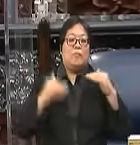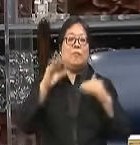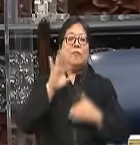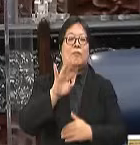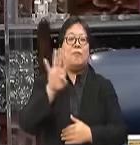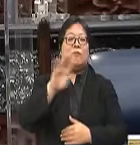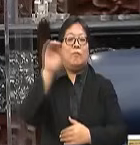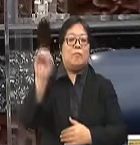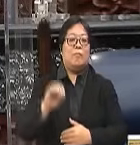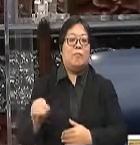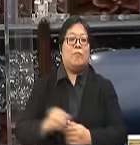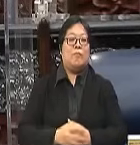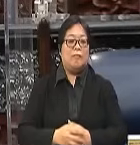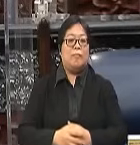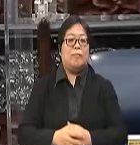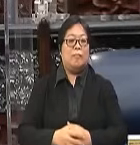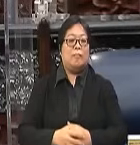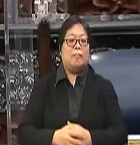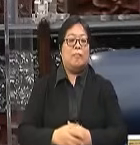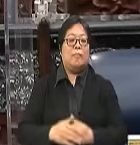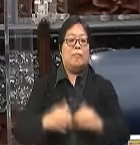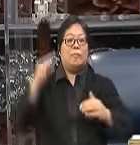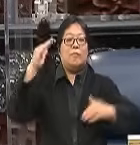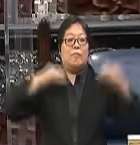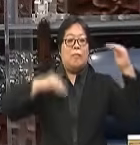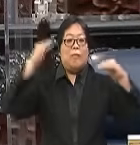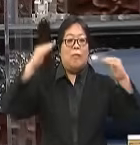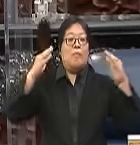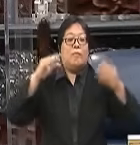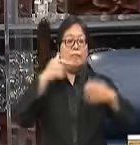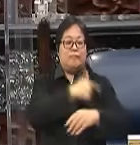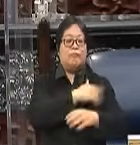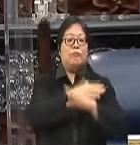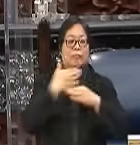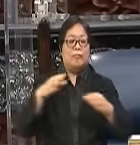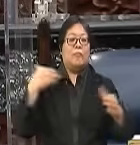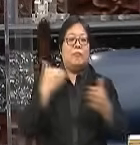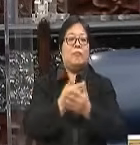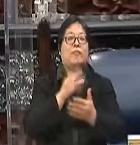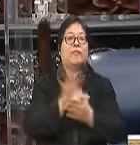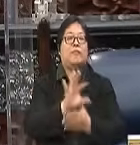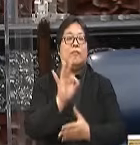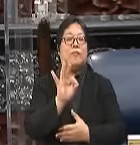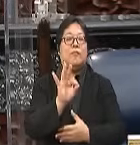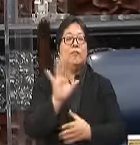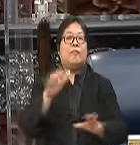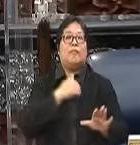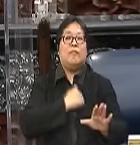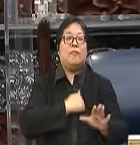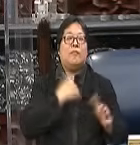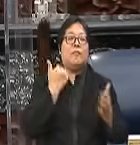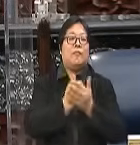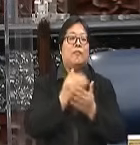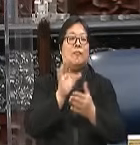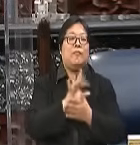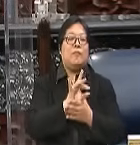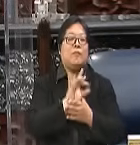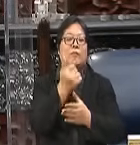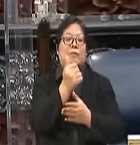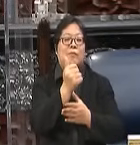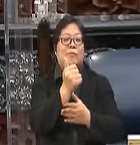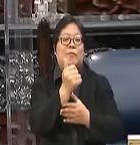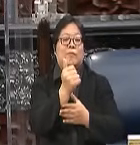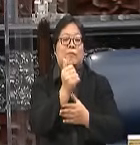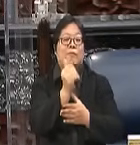popsend hot adoption untuk disimpan dan pada September Solid pada Oktober middle